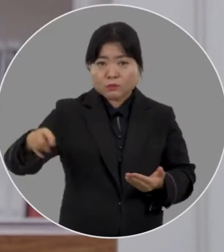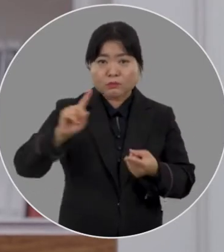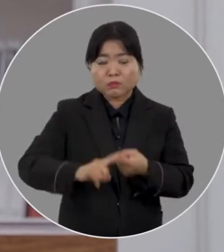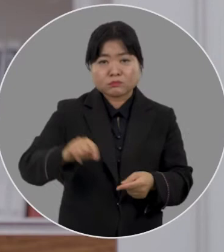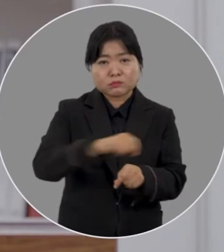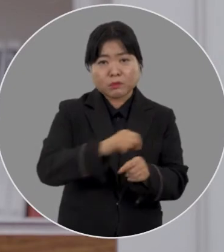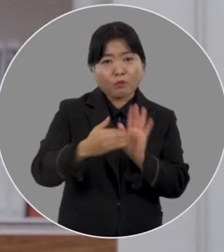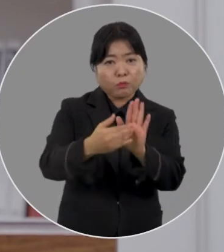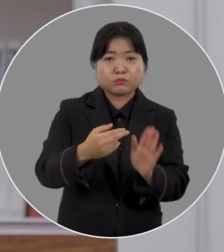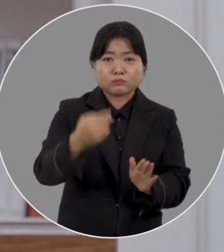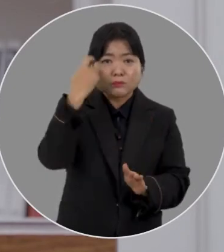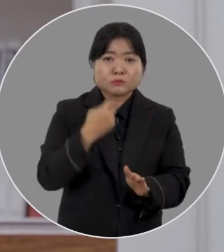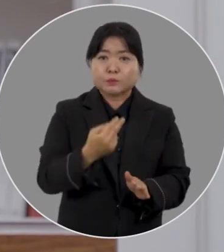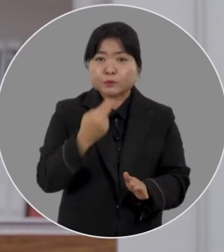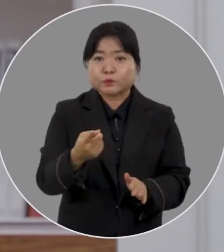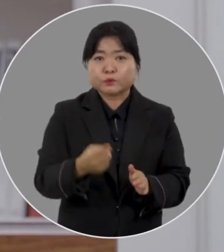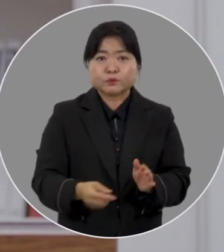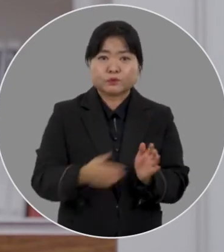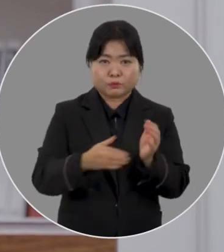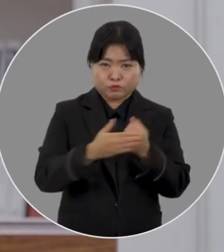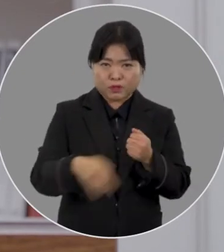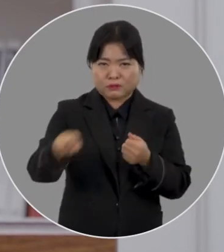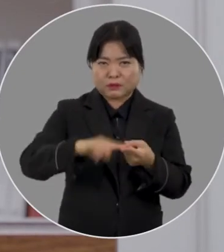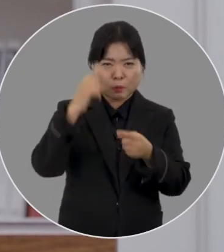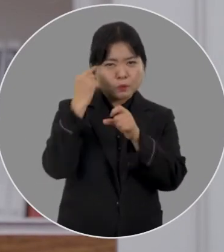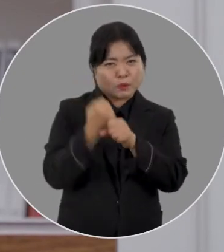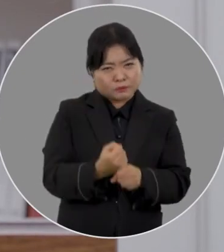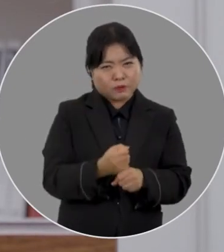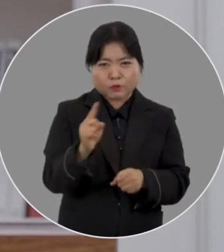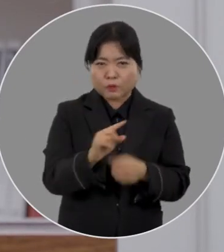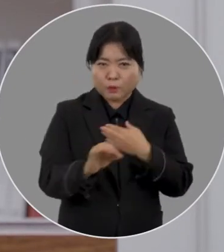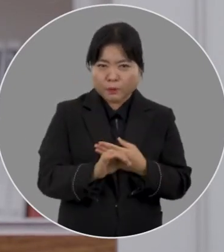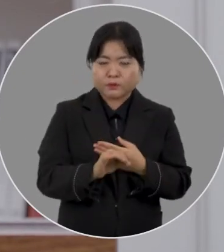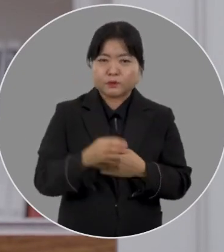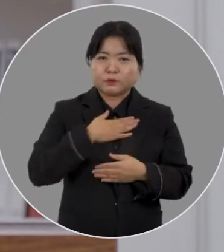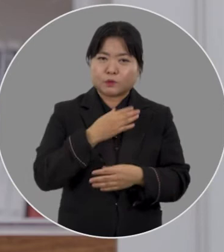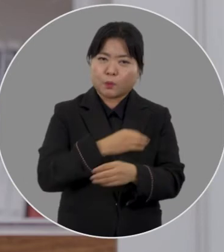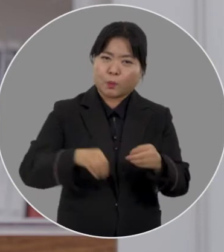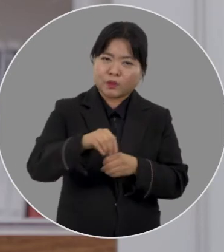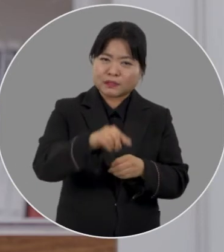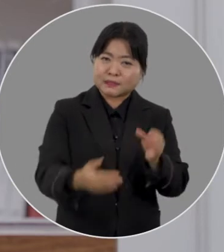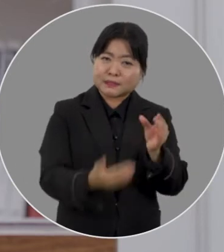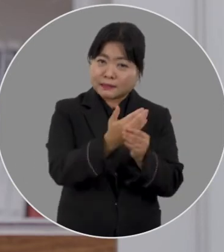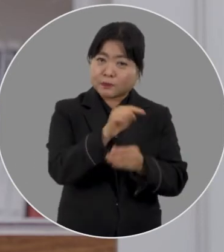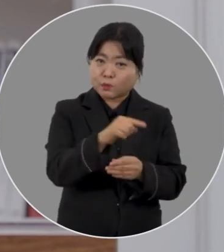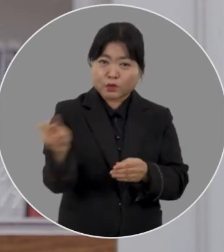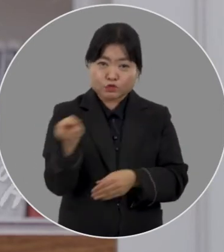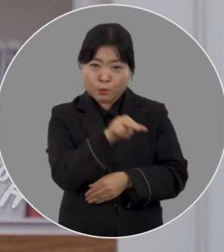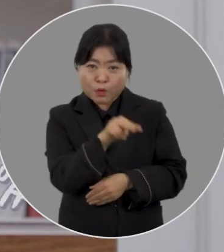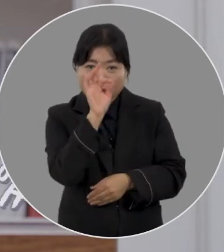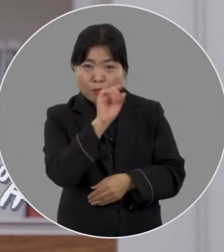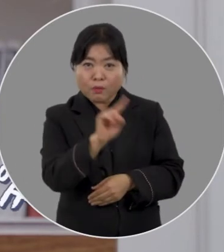없었다라는 거죠. 그런 의미에서 저는 이 고정관념이 어찌 보면은 저는 오히려 이 사태 때 우리가 주목해야 될